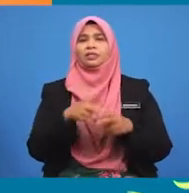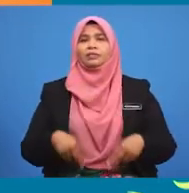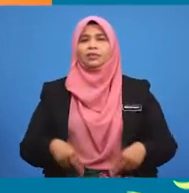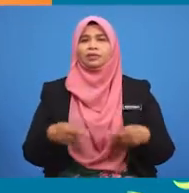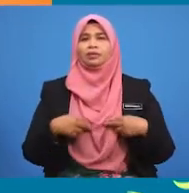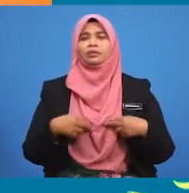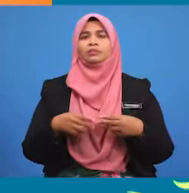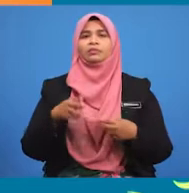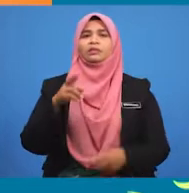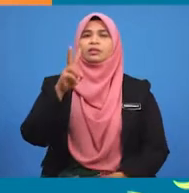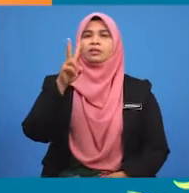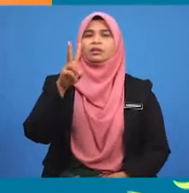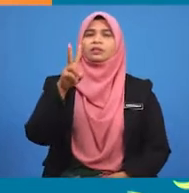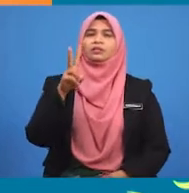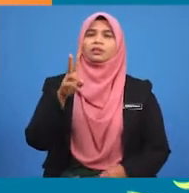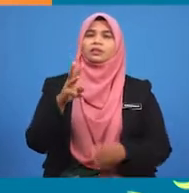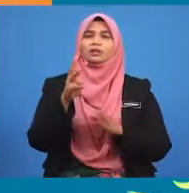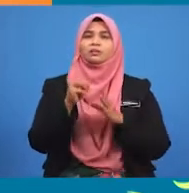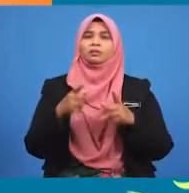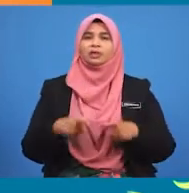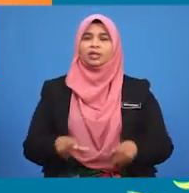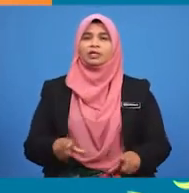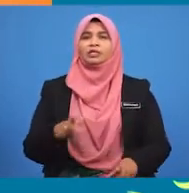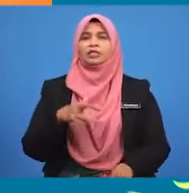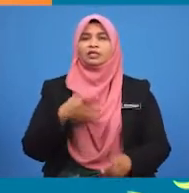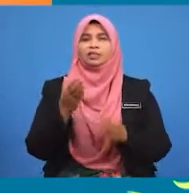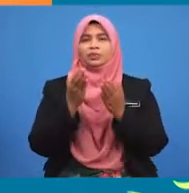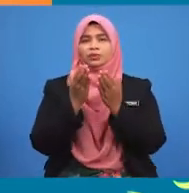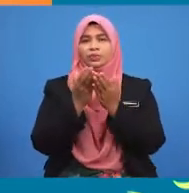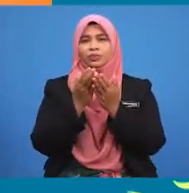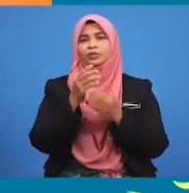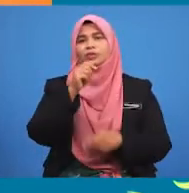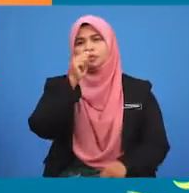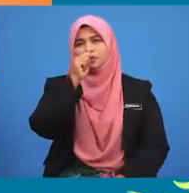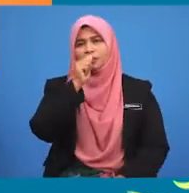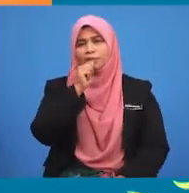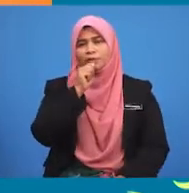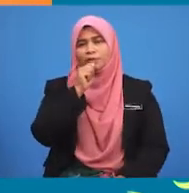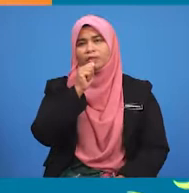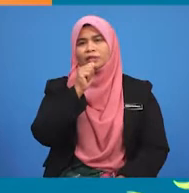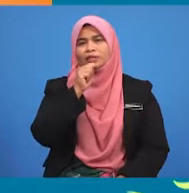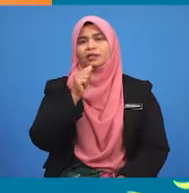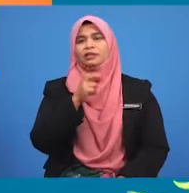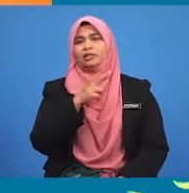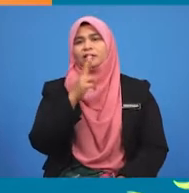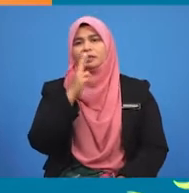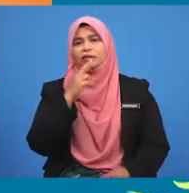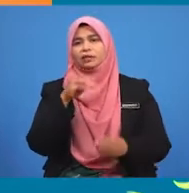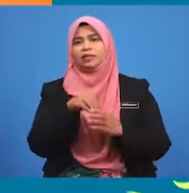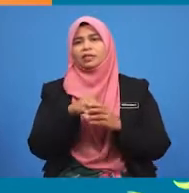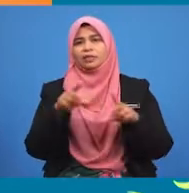dengan adanya iman, manusia akan melahirkan rasa syukur dan sabar dalam